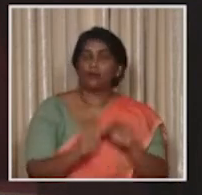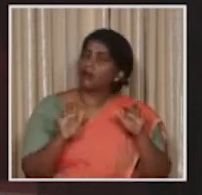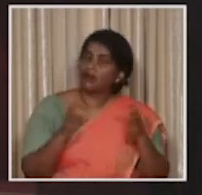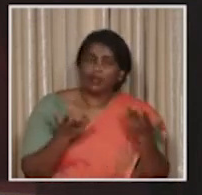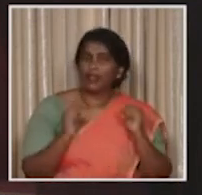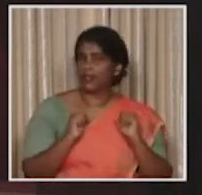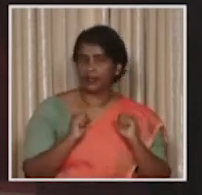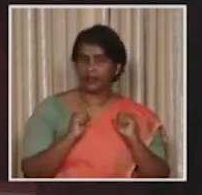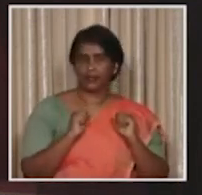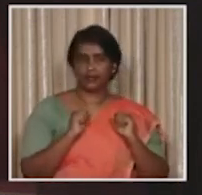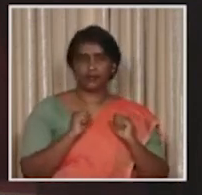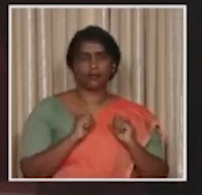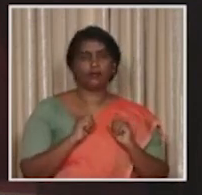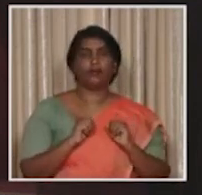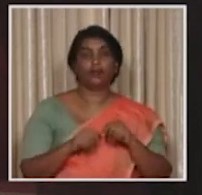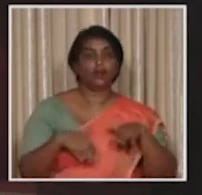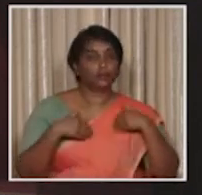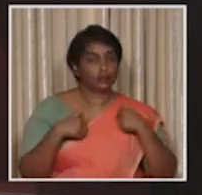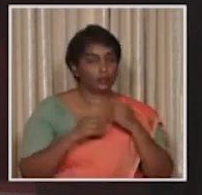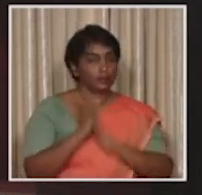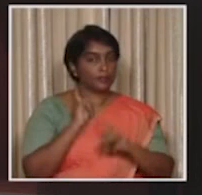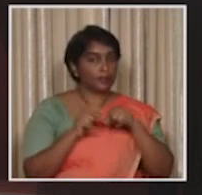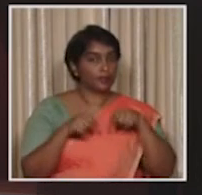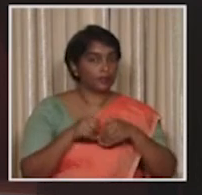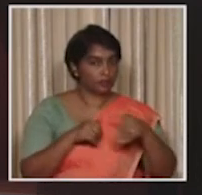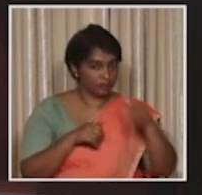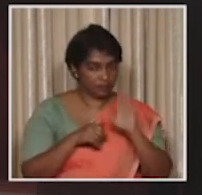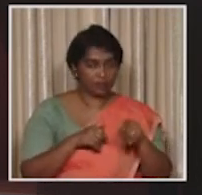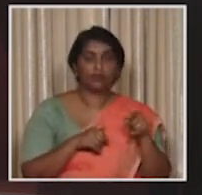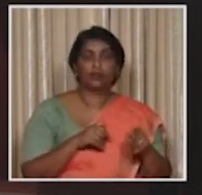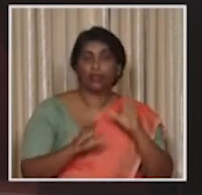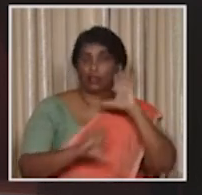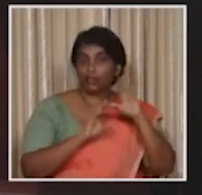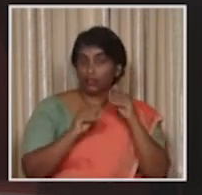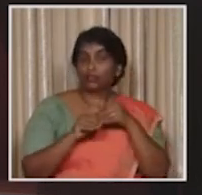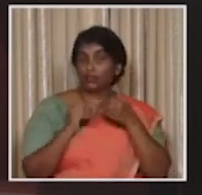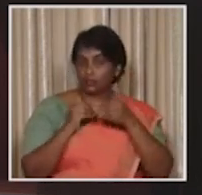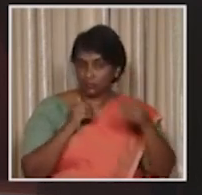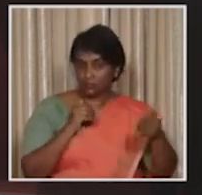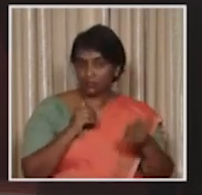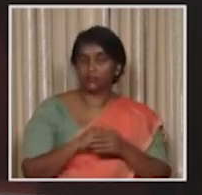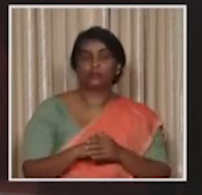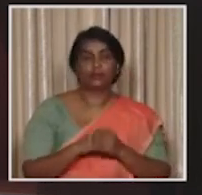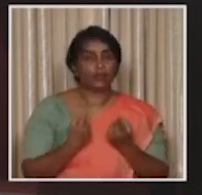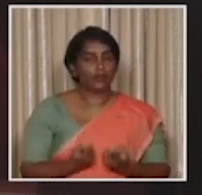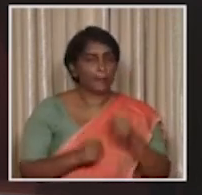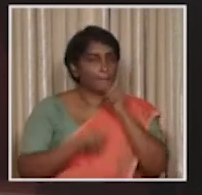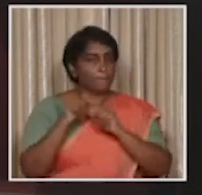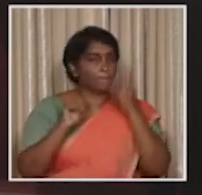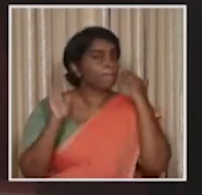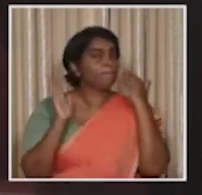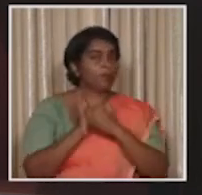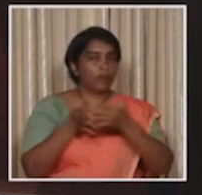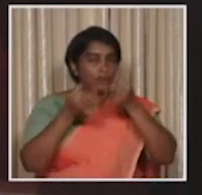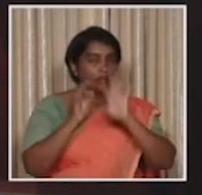නොඑසේනම් මේ මන්ද? සෞඛ්‍ය අමාත්‍යංශයේ දැනට පවතින දත්ත පද්ධතිය තුළ හිඟ ඖෂධ සම්බන්ධයෙන්